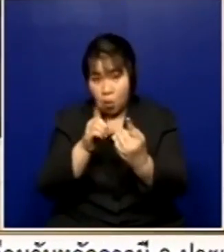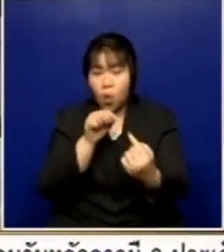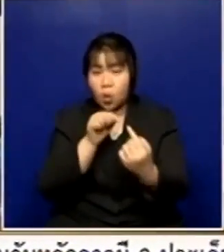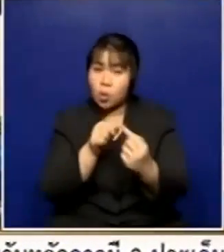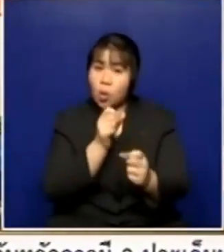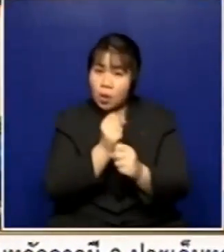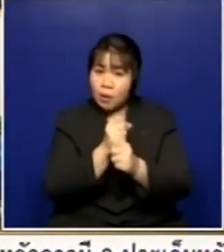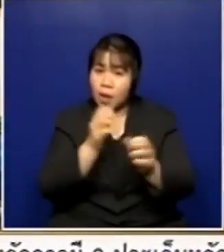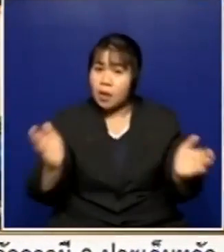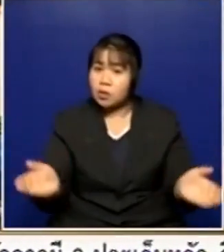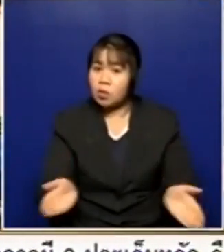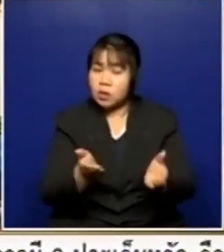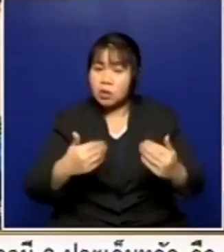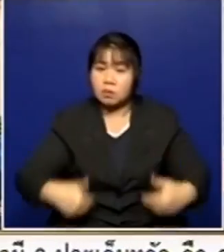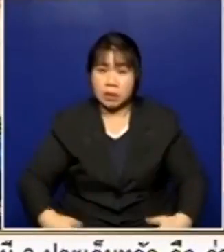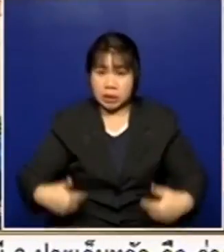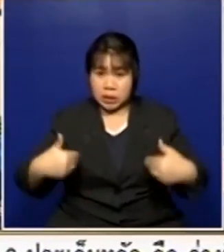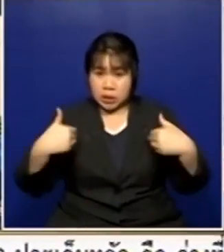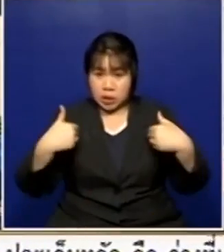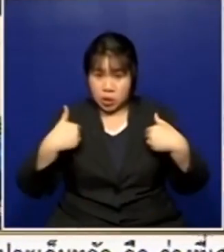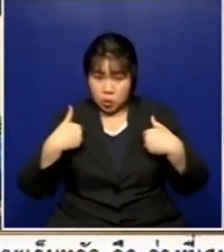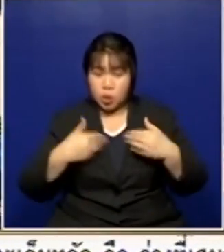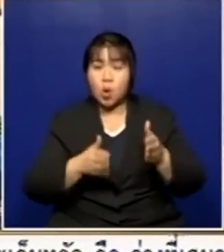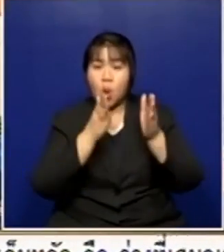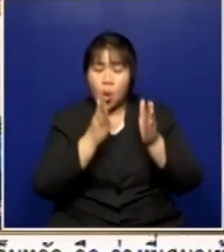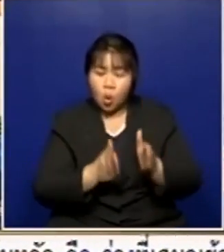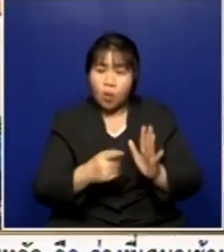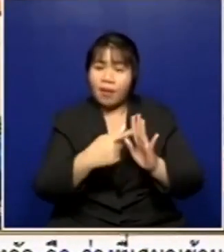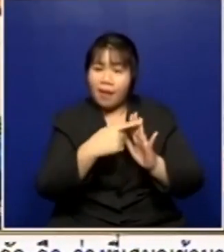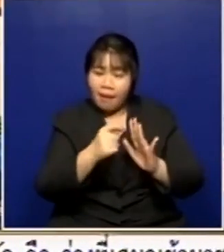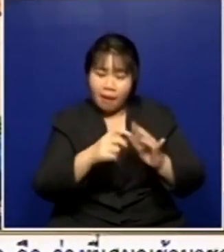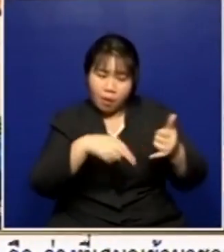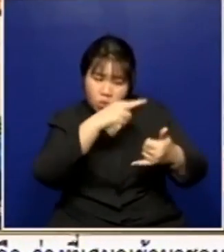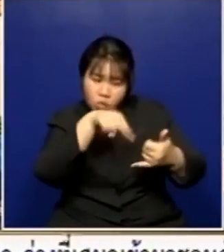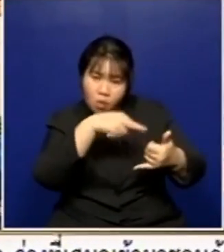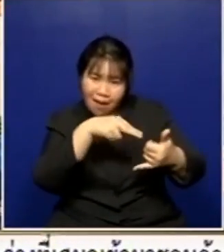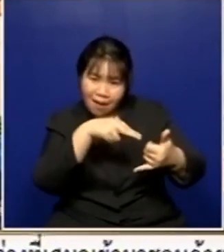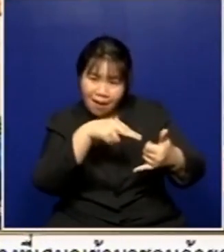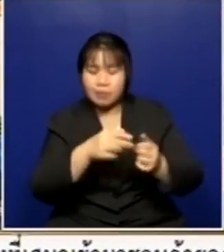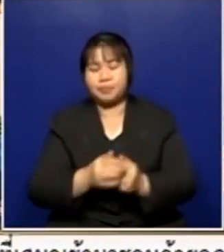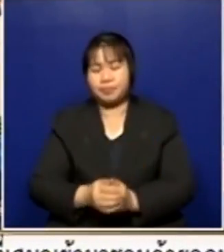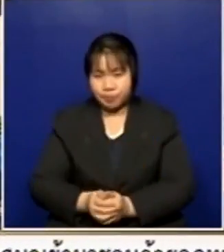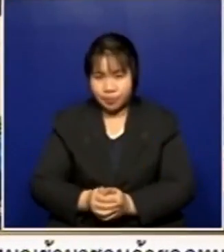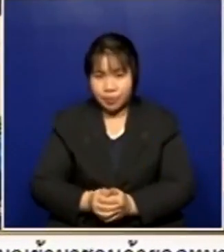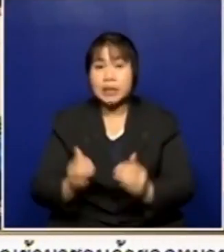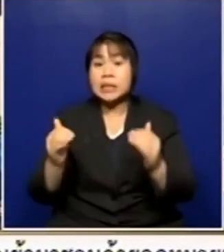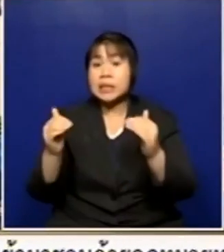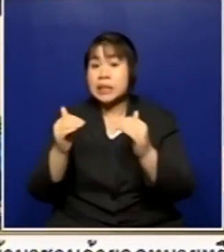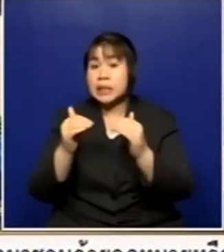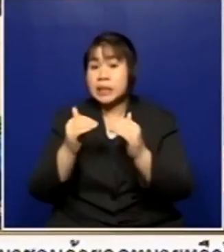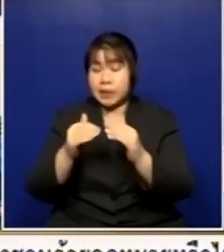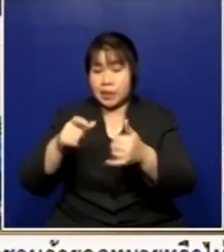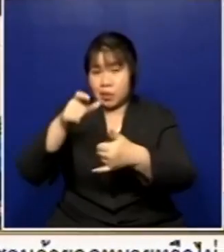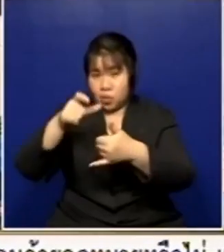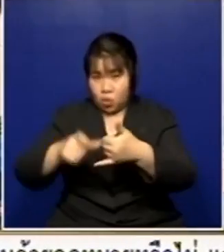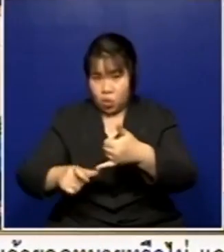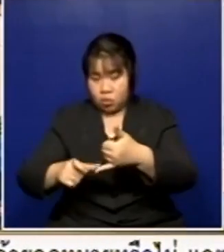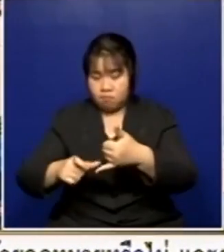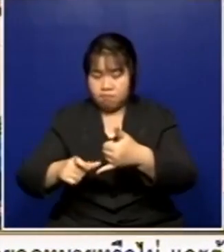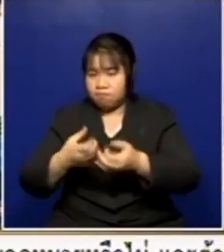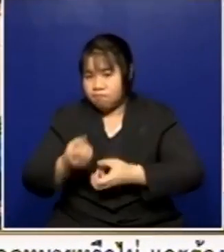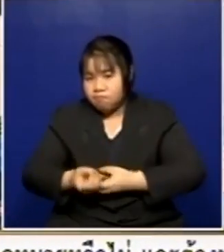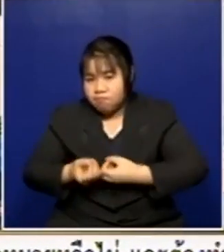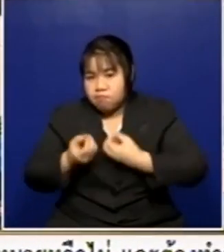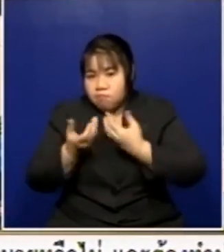เพื่อส่งเสริมคุณภาพชีวิตของผู้ติดเชื้อเอดส์การที่ทำเรื่องของสิทธิเสรีภาพในการแสดงออก